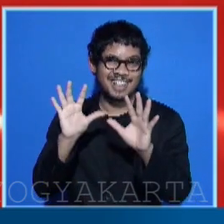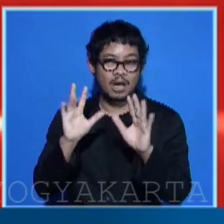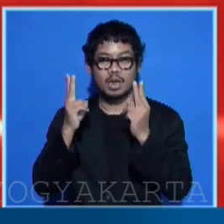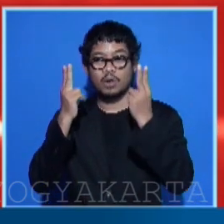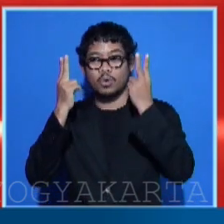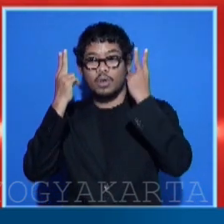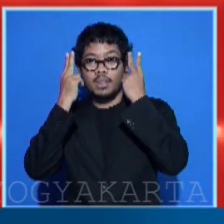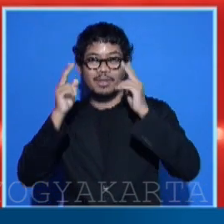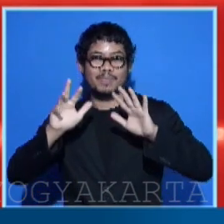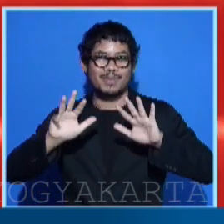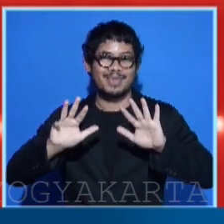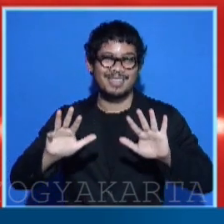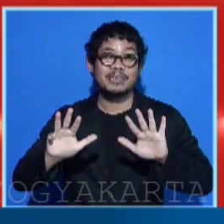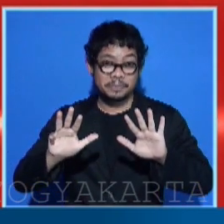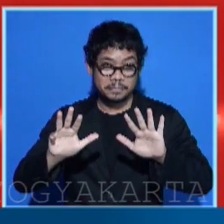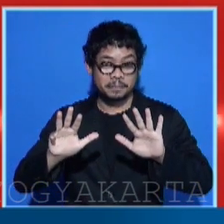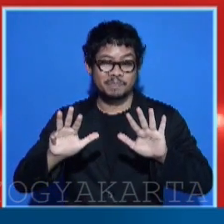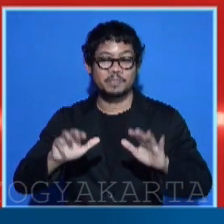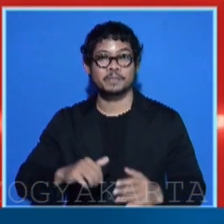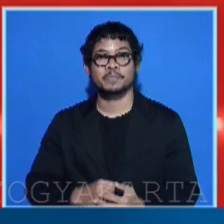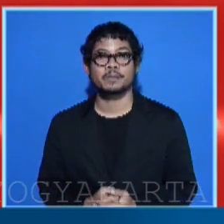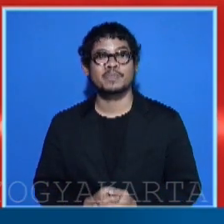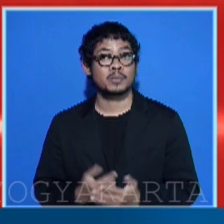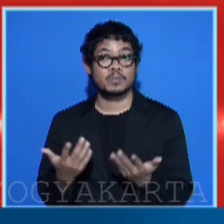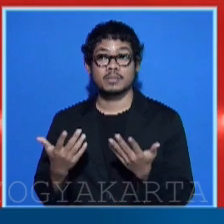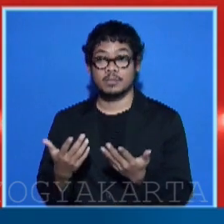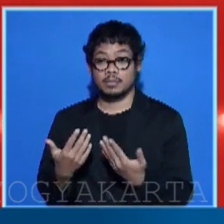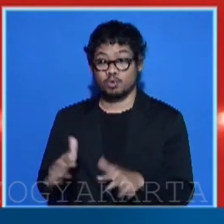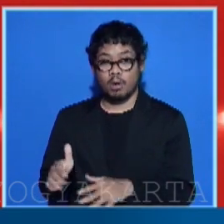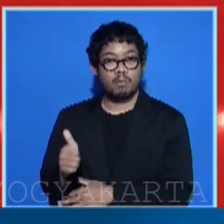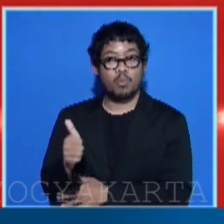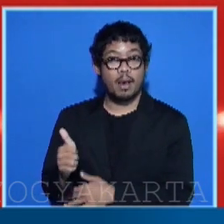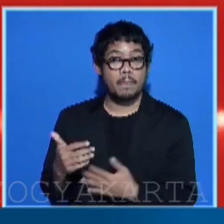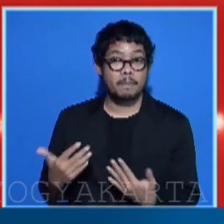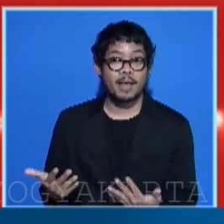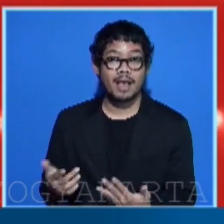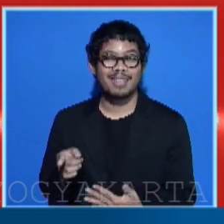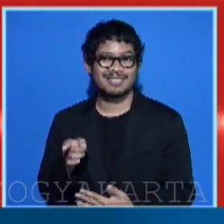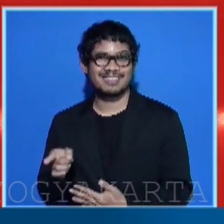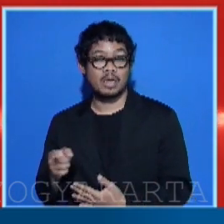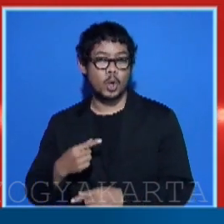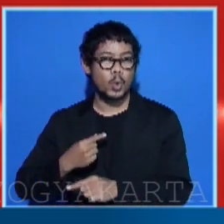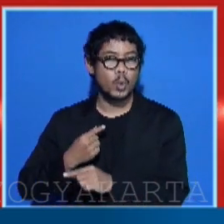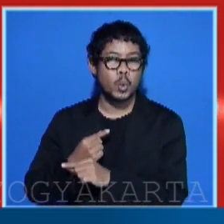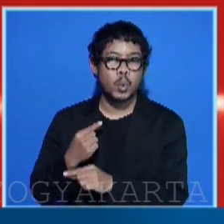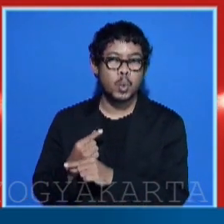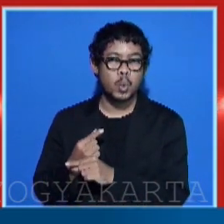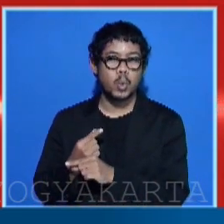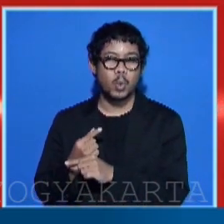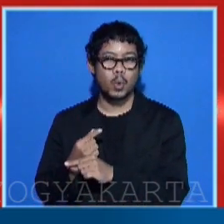Hamengkubuwono IX almarhum telah nyata menjadi guru sekaligus